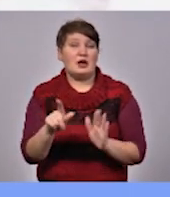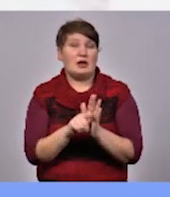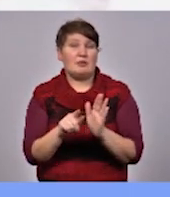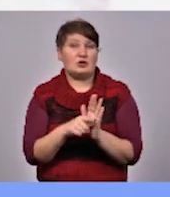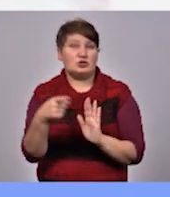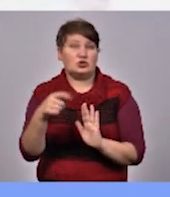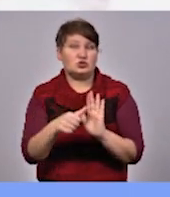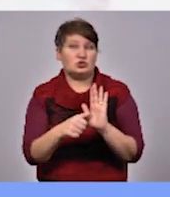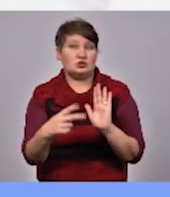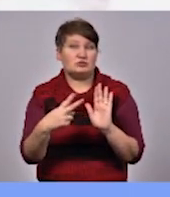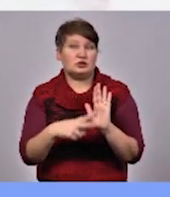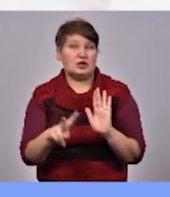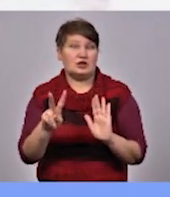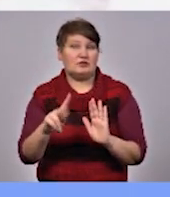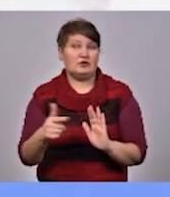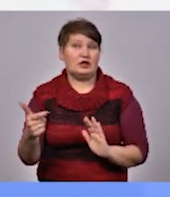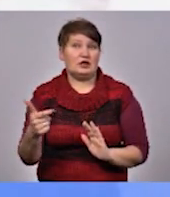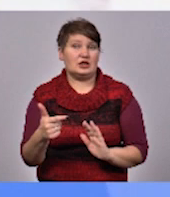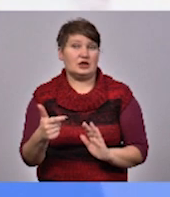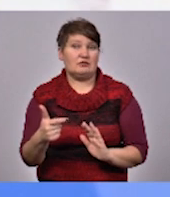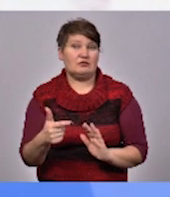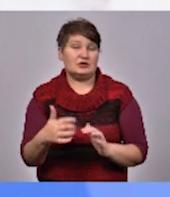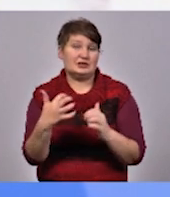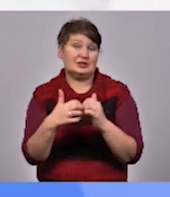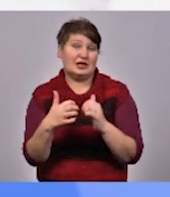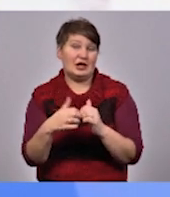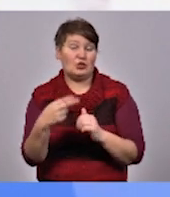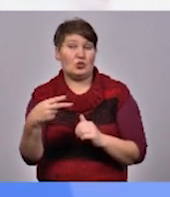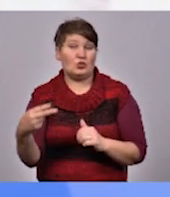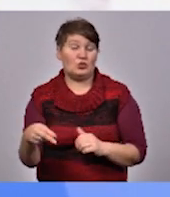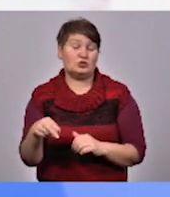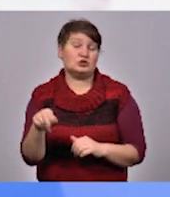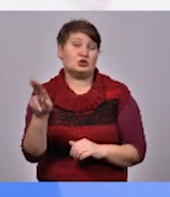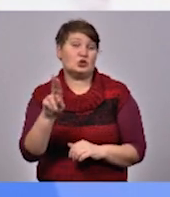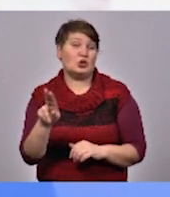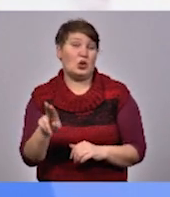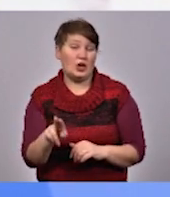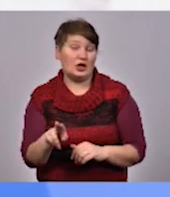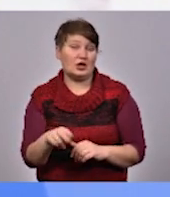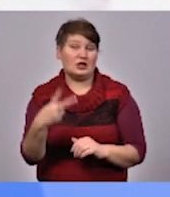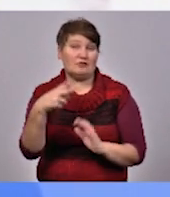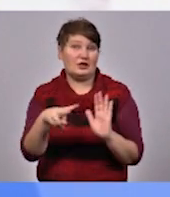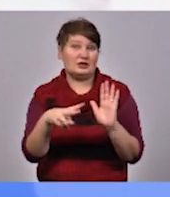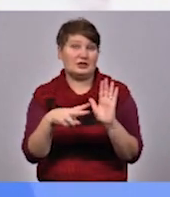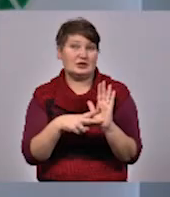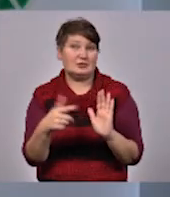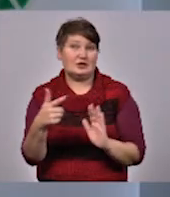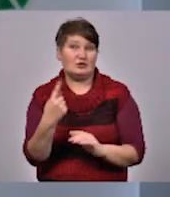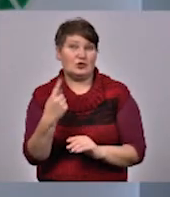становитиме 1672 гривні. Середній курс долара у макропрогнозі уряду – це 27 гривень за